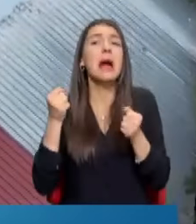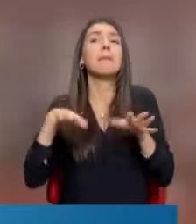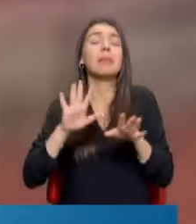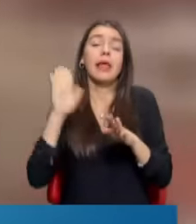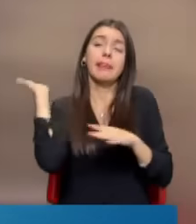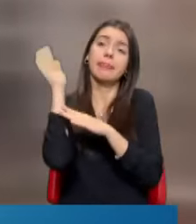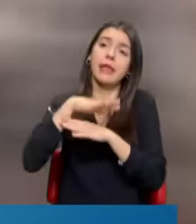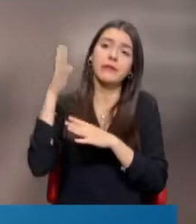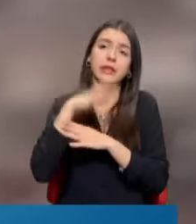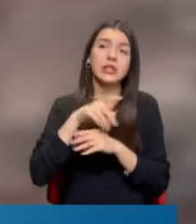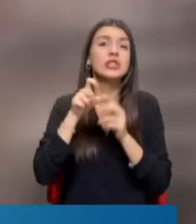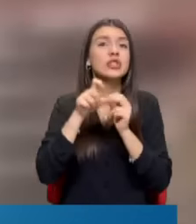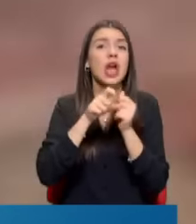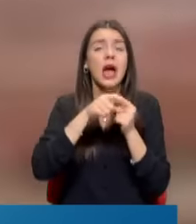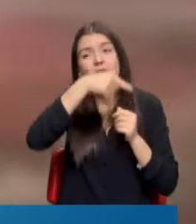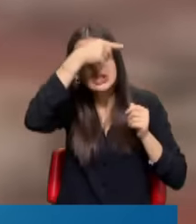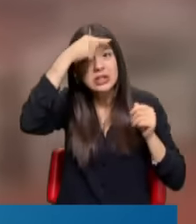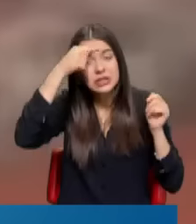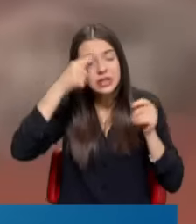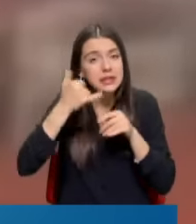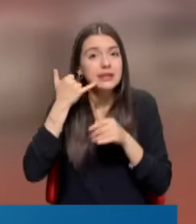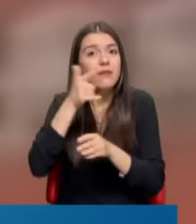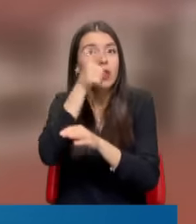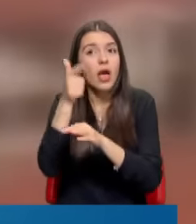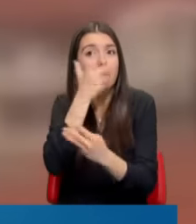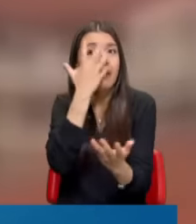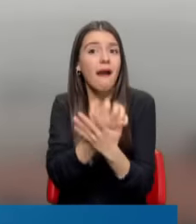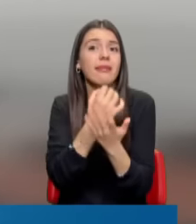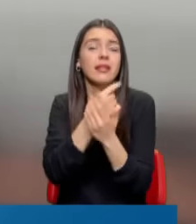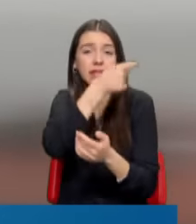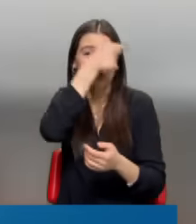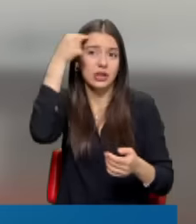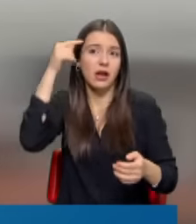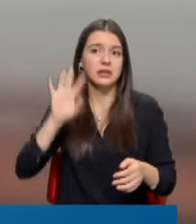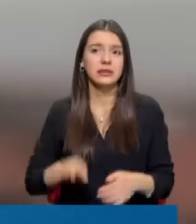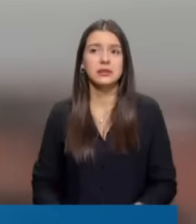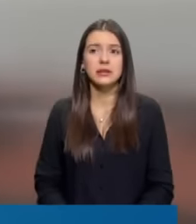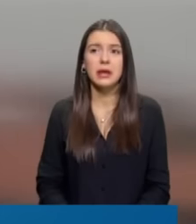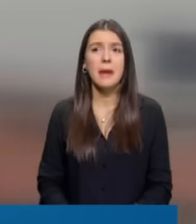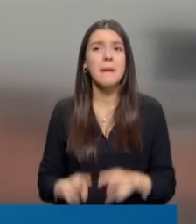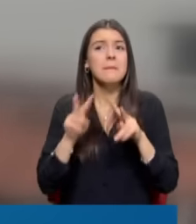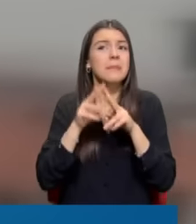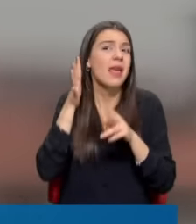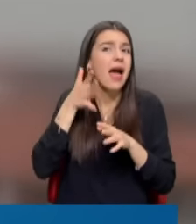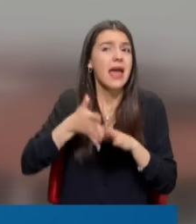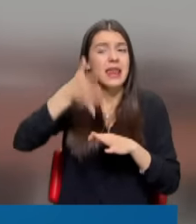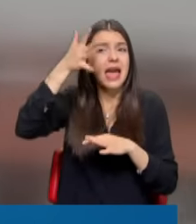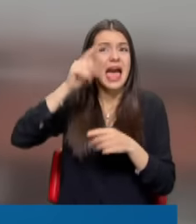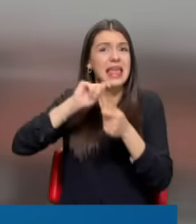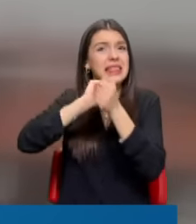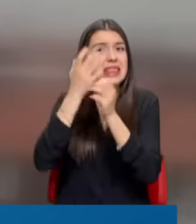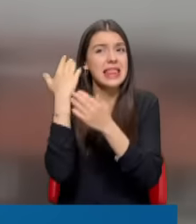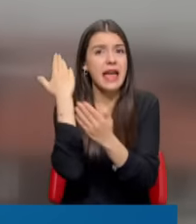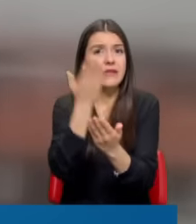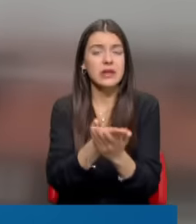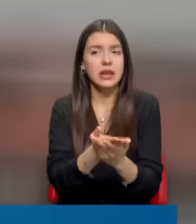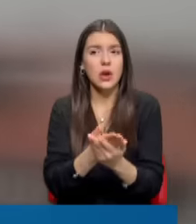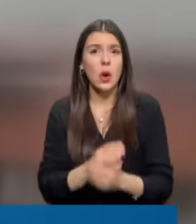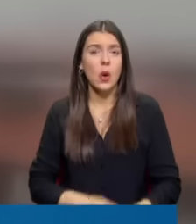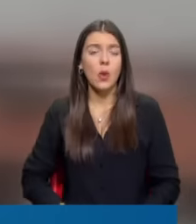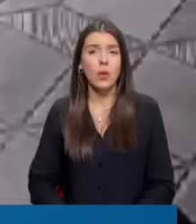o anları tesadüfen cep telefonuyla kayıtlı olan biri kaydetti. Aa, minare devriliyor. Figen. Minare